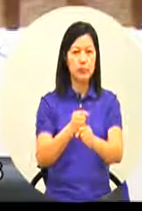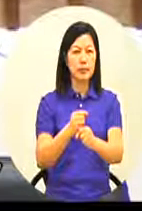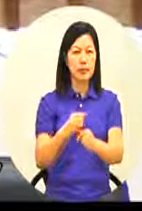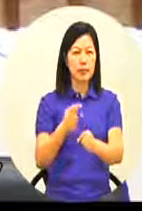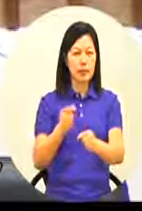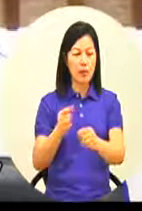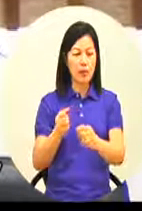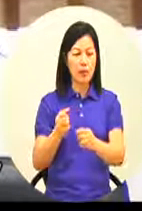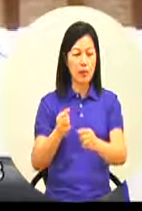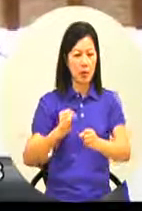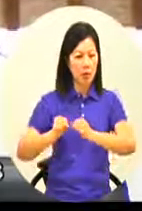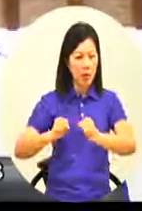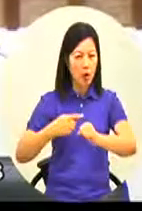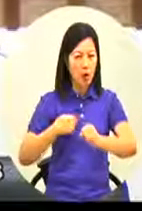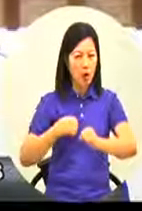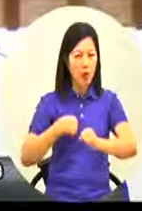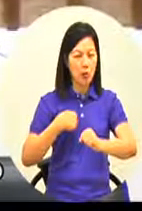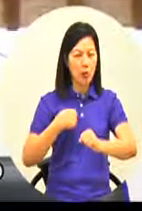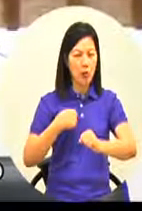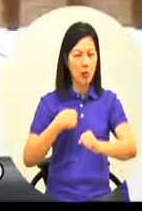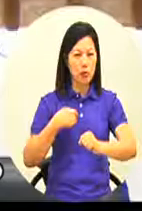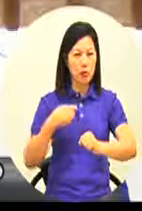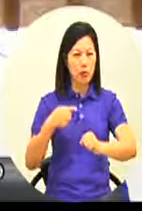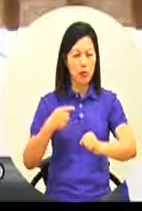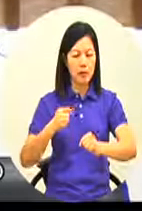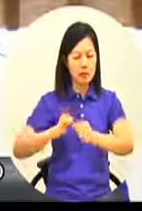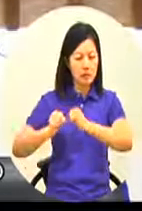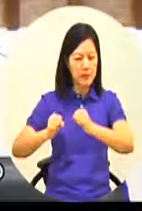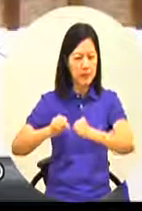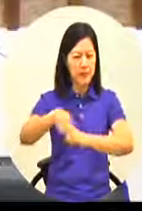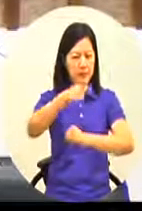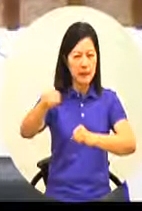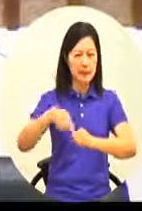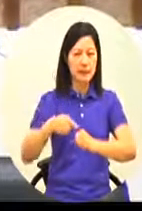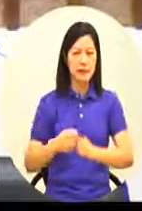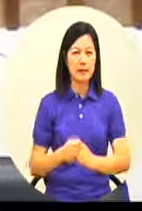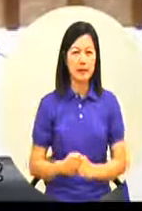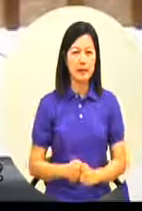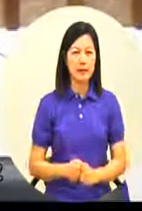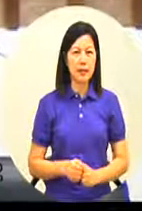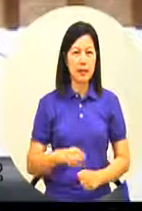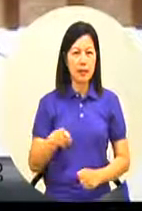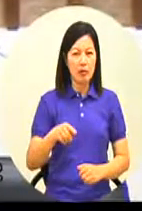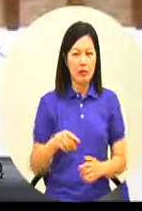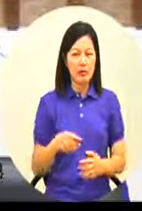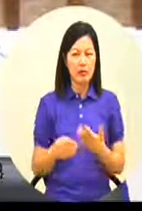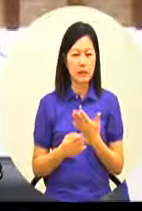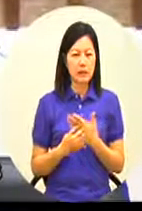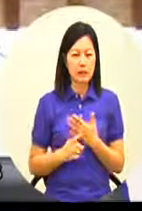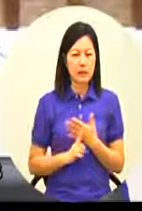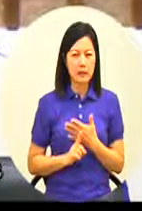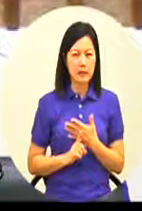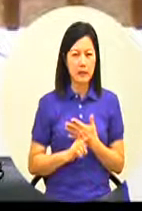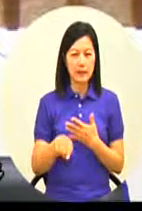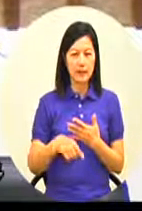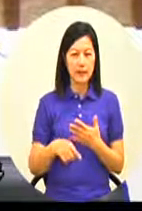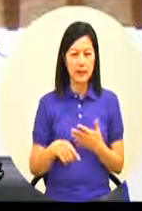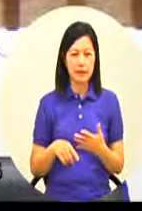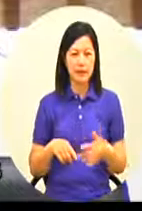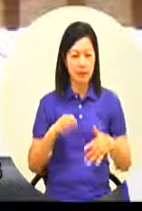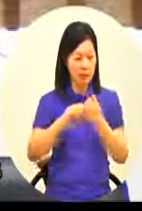拼到我袂使伫私底下讲收济，拼到足济人哦，即马出来等也足收稳啦。吼、哦，安尼